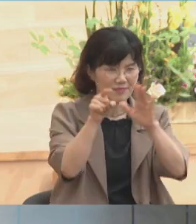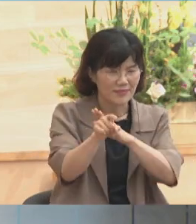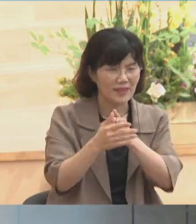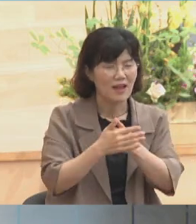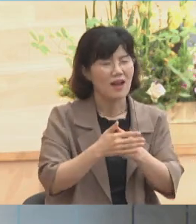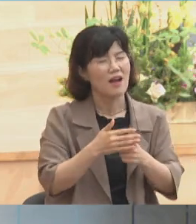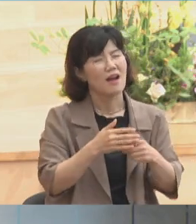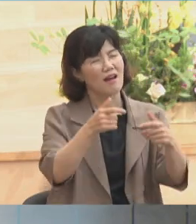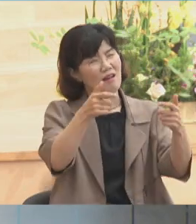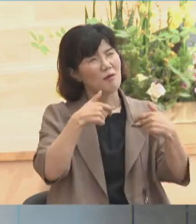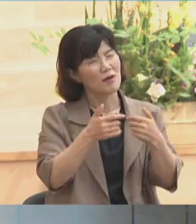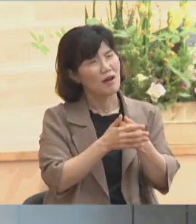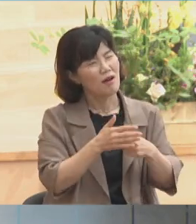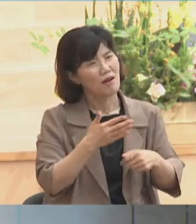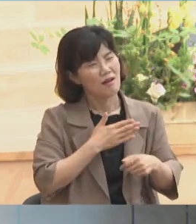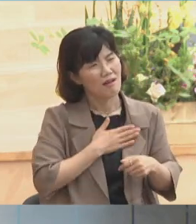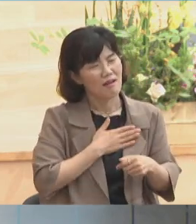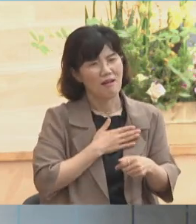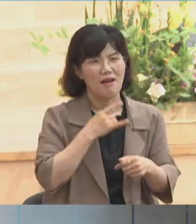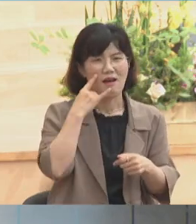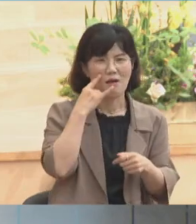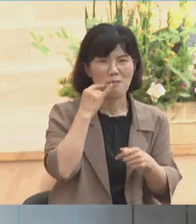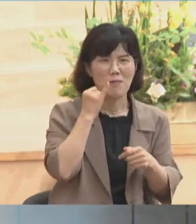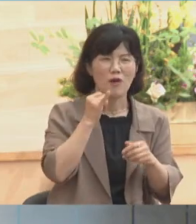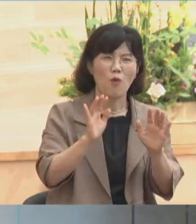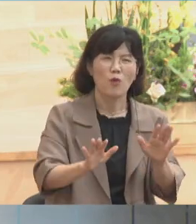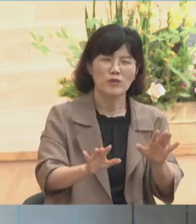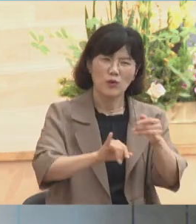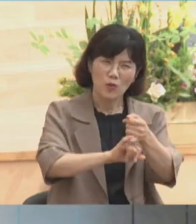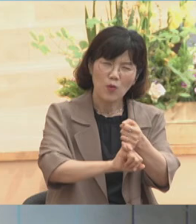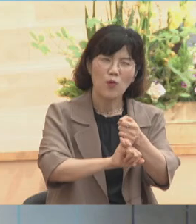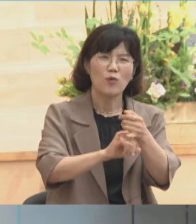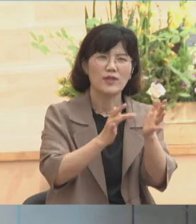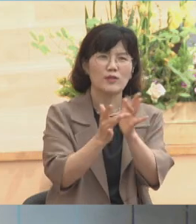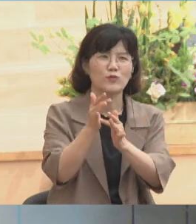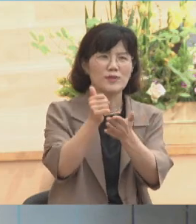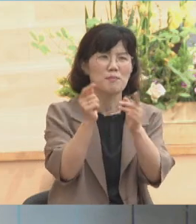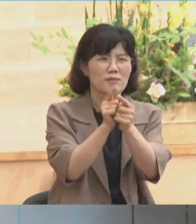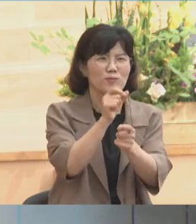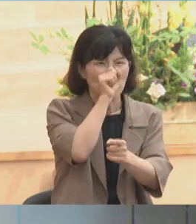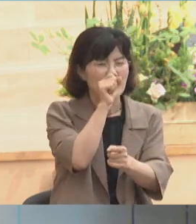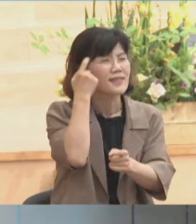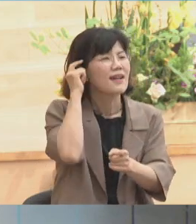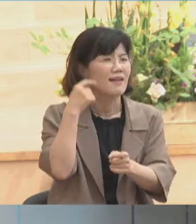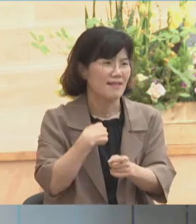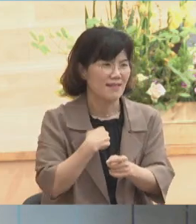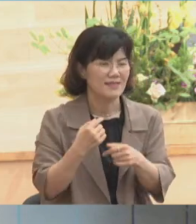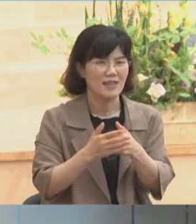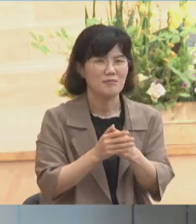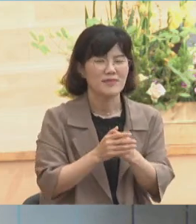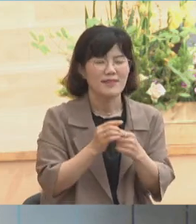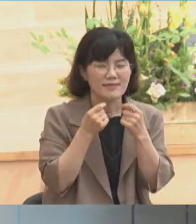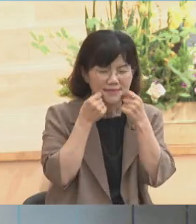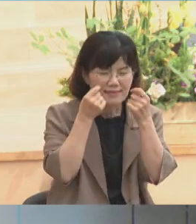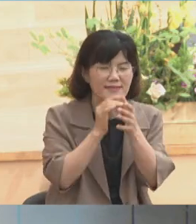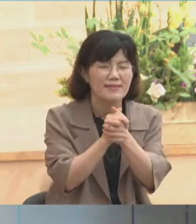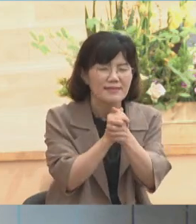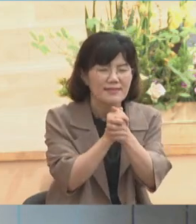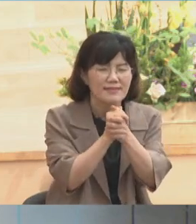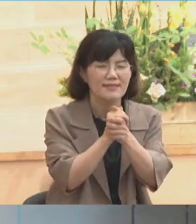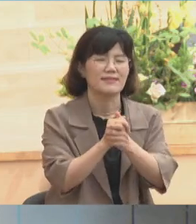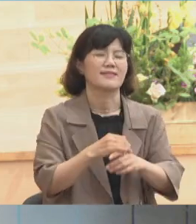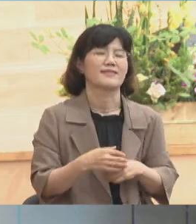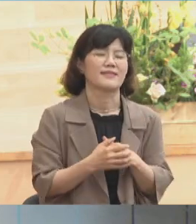저의 마음에 오늘은 엄마가 꼭 예수님을 만나야 할것 같았습니다. 그리고 간절히 기도했습니다.